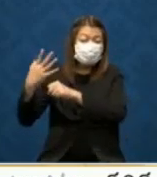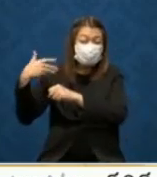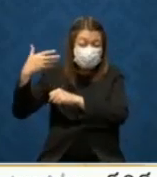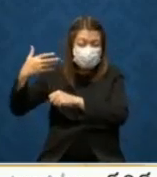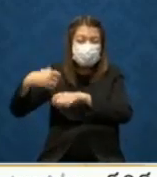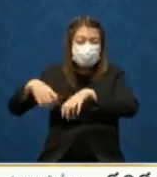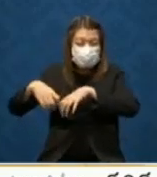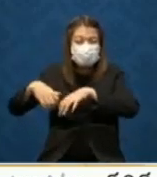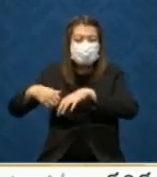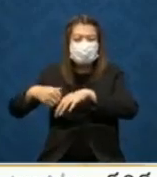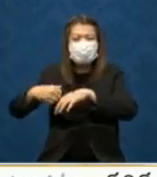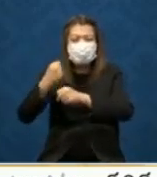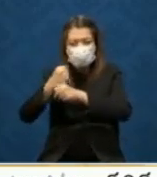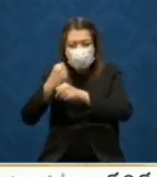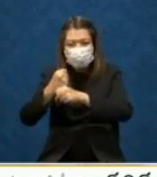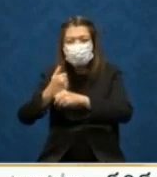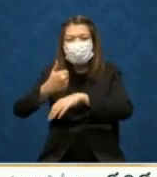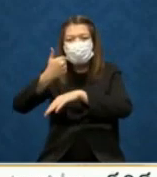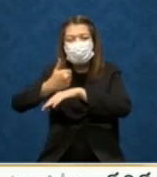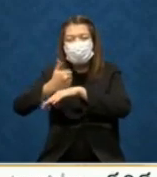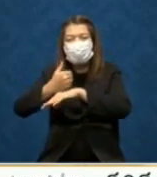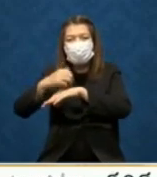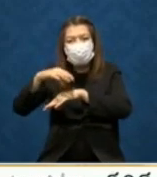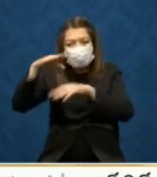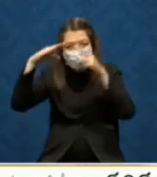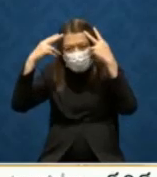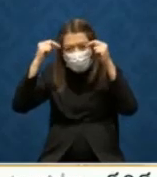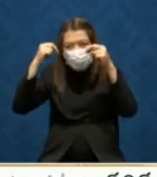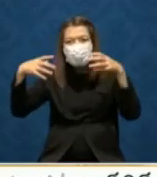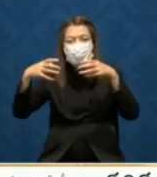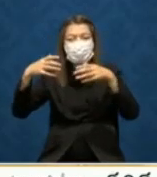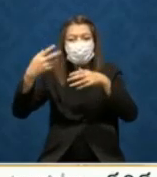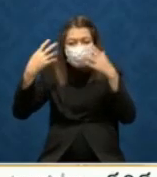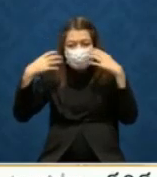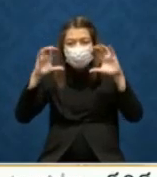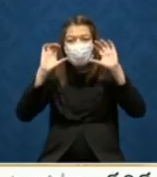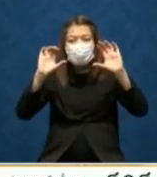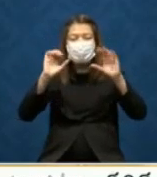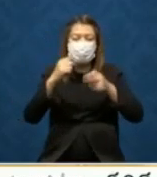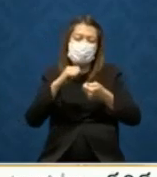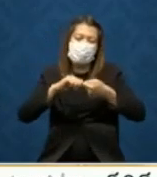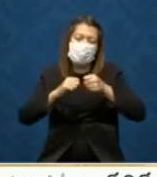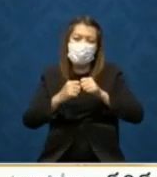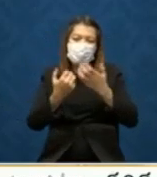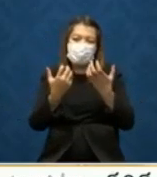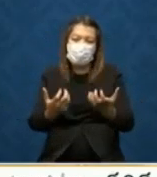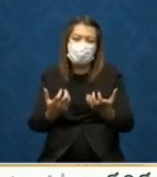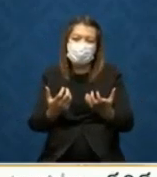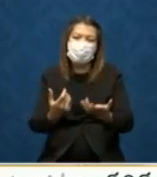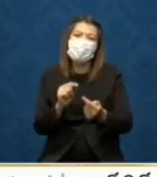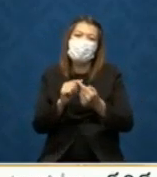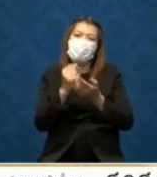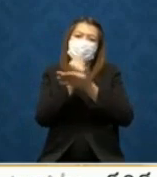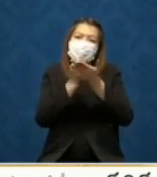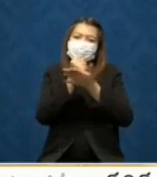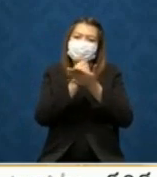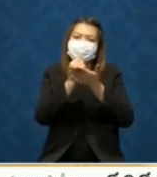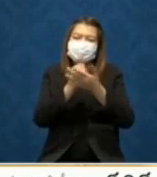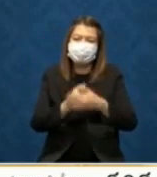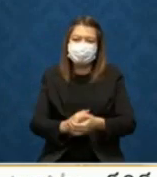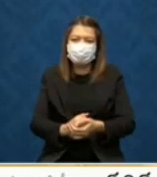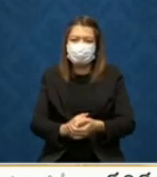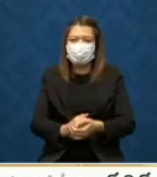บริหารงานของรัฐบาลชุดนี้ปัญหาใหญ่ที่ผมขออภิปรายวันนี้คือยาเสพติดหรือว่า